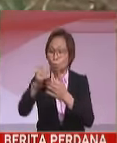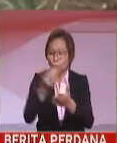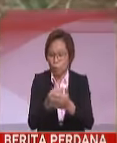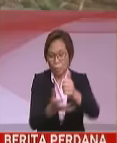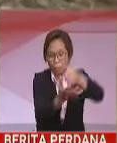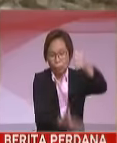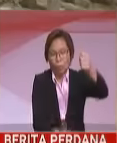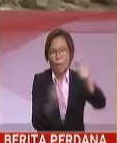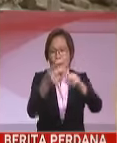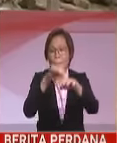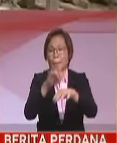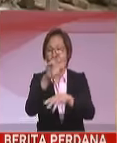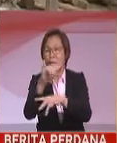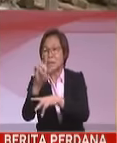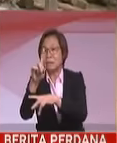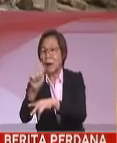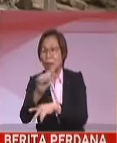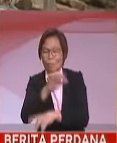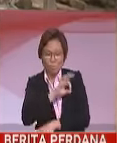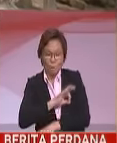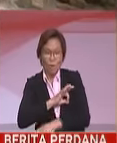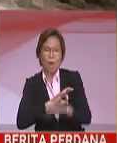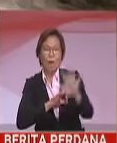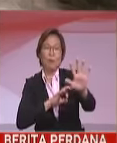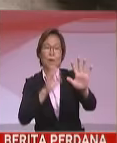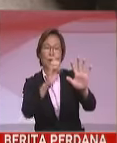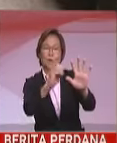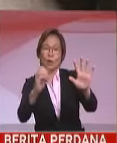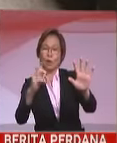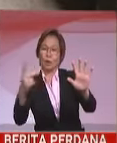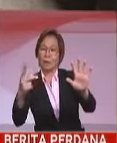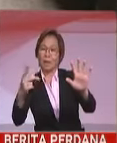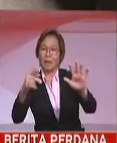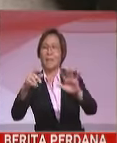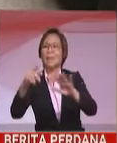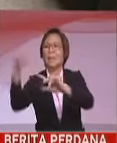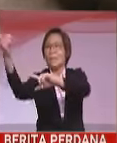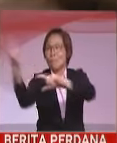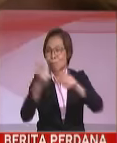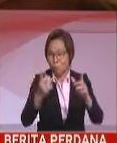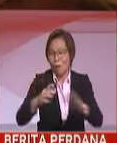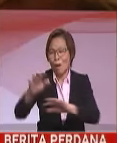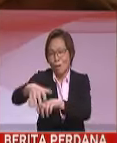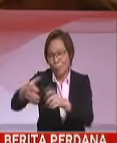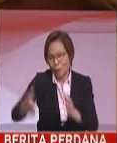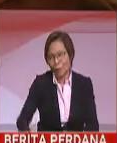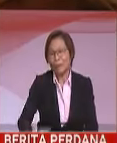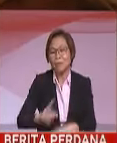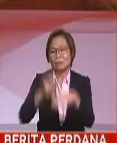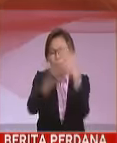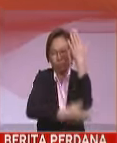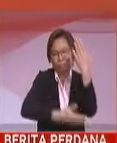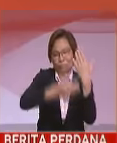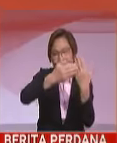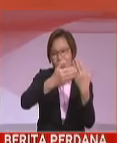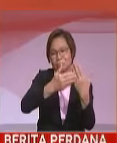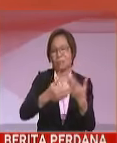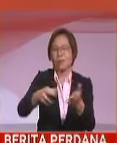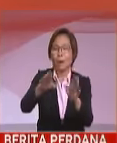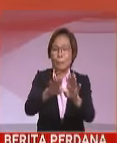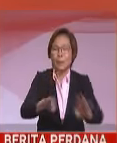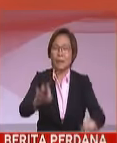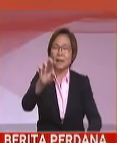RM410.8 juta kepada RISDA yang memanfaatkan 500,000 pekebun kecil di seluruh negara. Rozi Hanis Abdul Rahman,